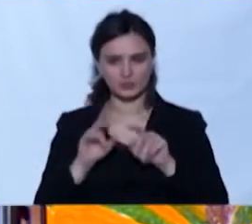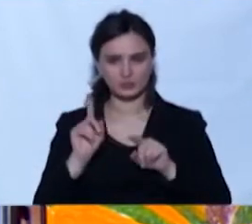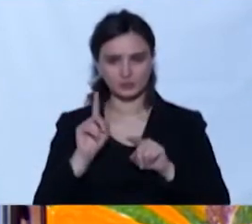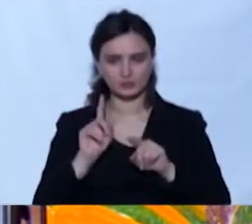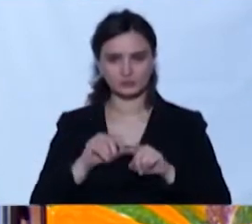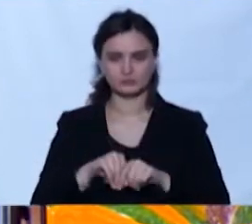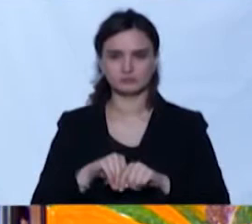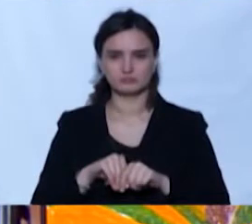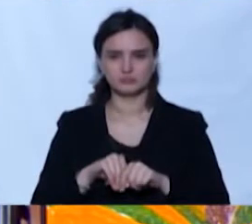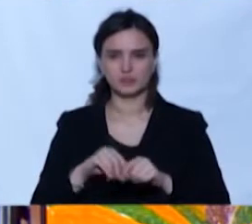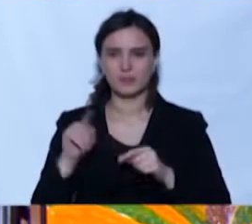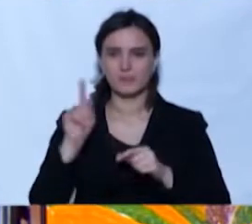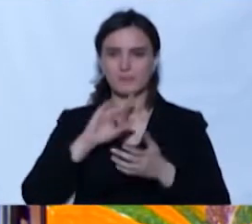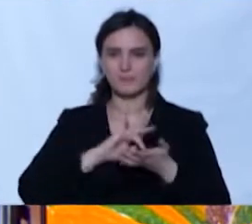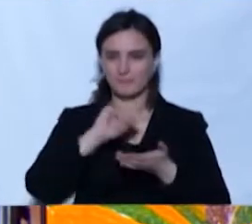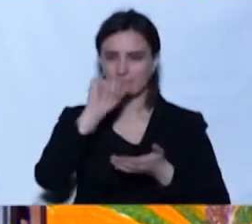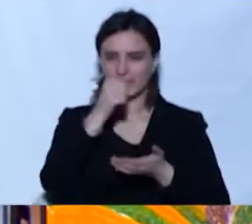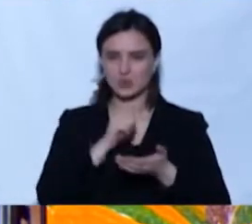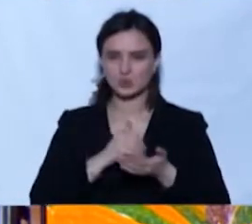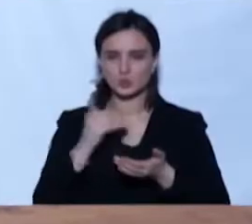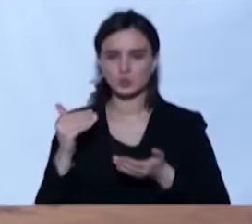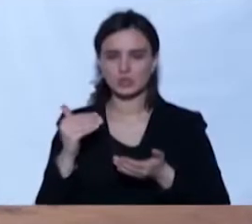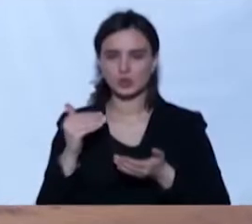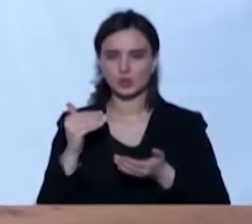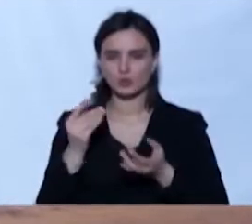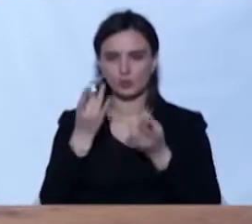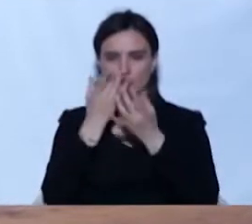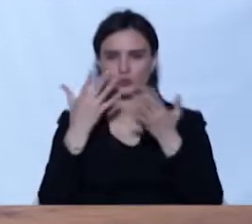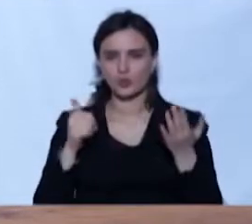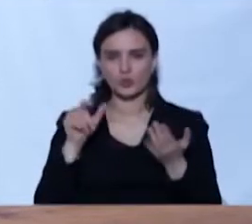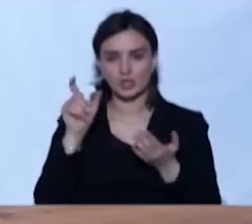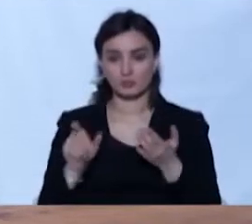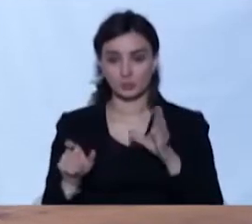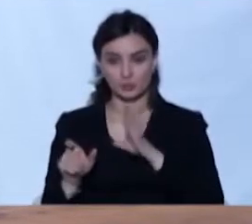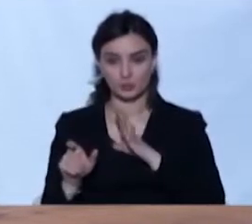ბერძნულ კულტურაში როგორ განიხილავდნენ ადამიანს და ეს გავაკეთეთ